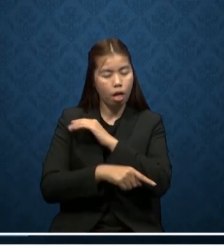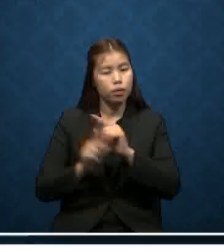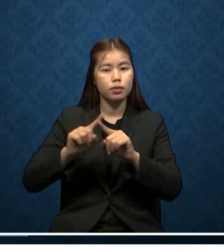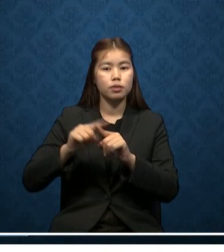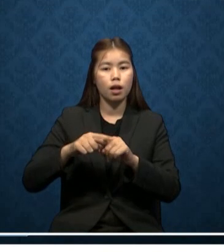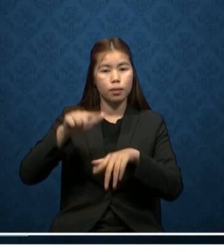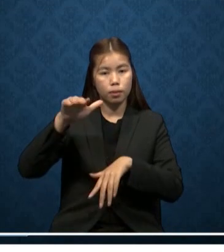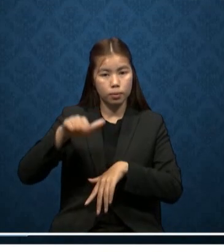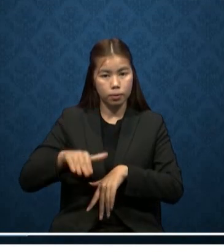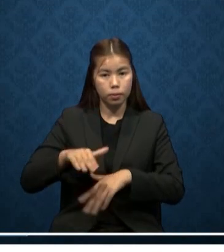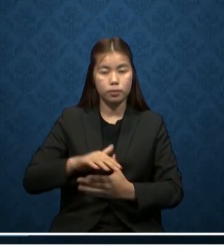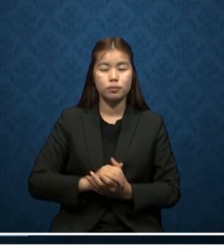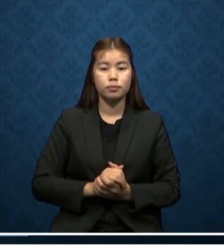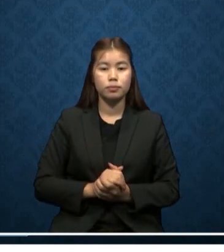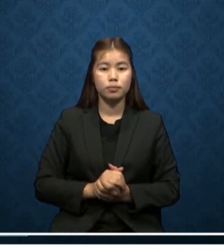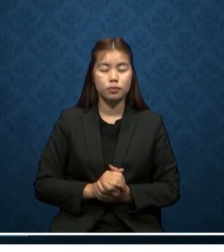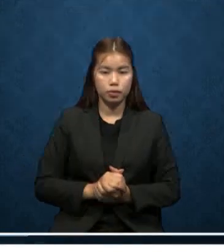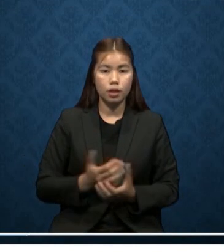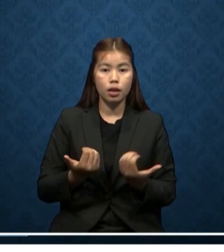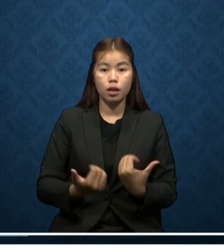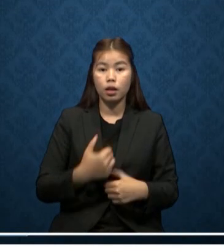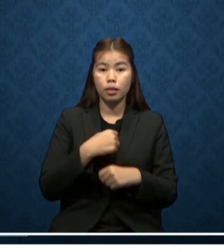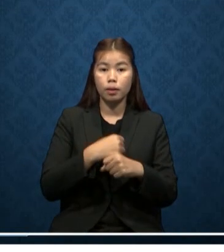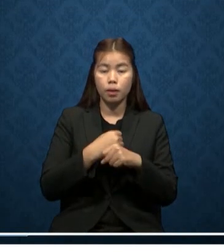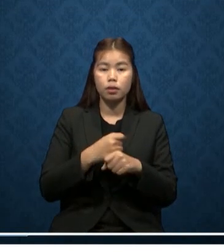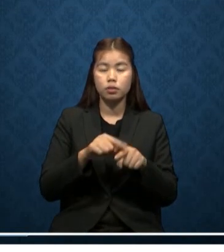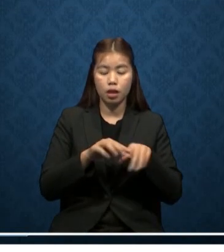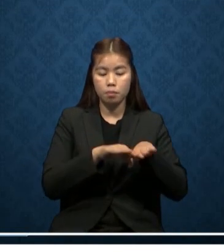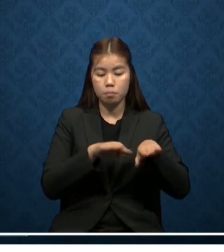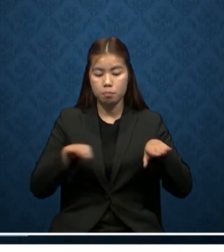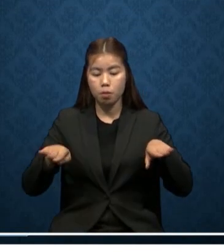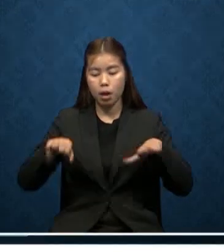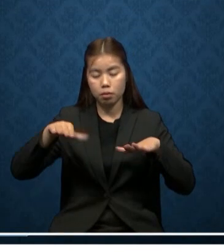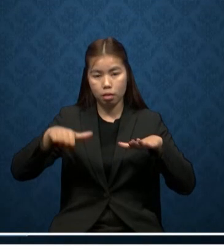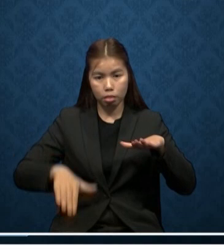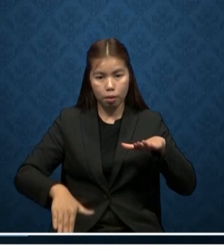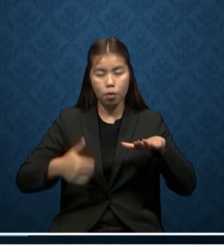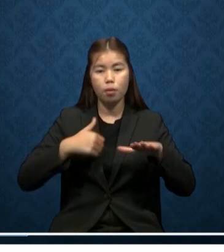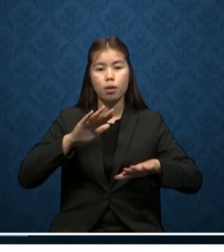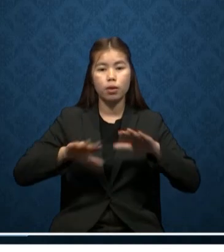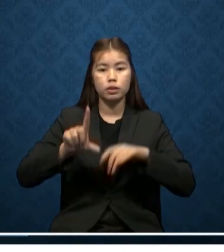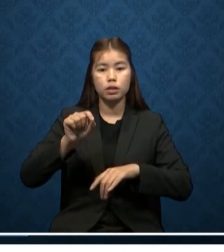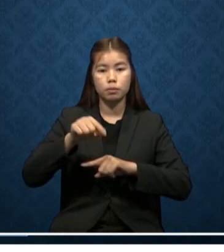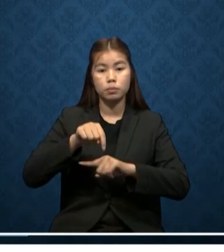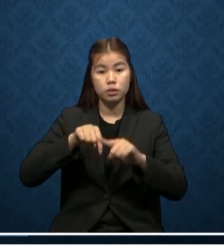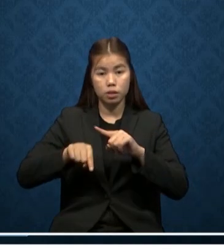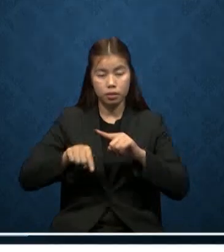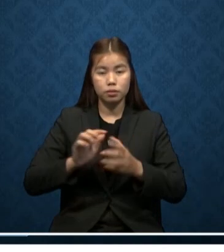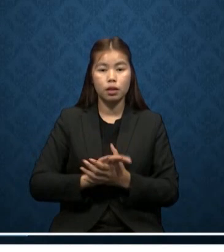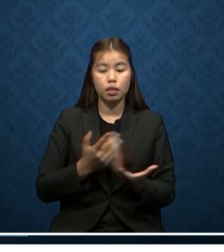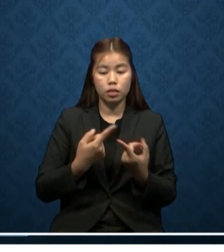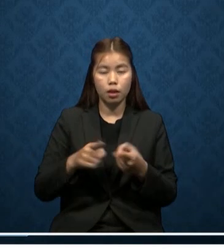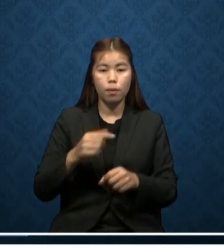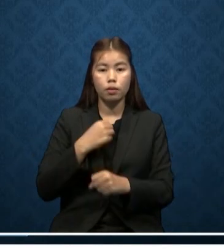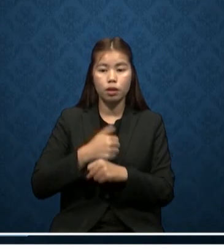นะครับนะมันต่ำกว่าที่ที่เป้าหมายที่ต้องการคือลดลง 20%นะฮะแต่ทำได้